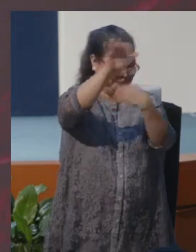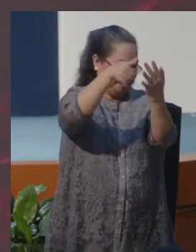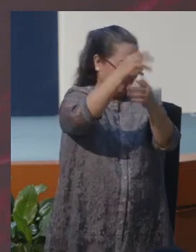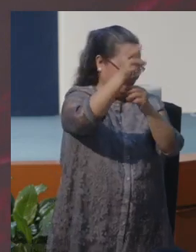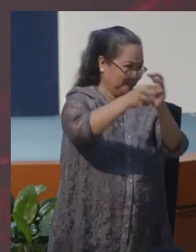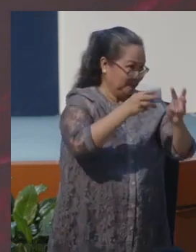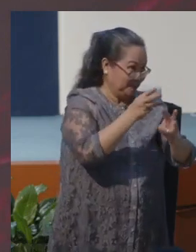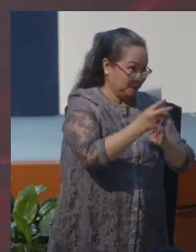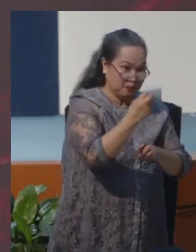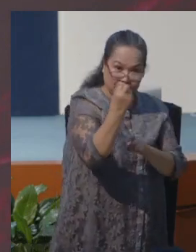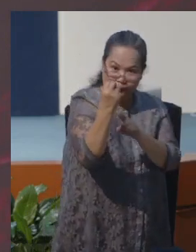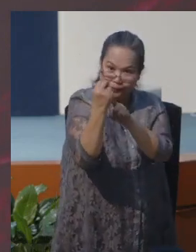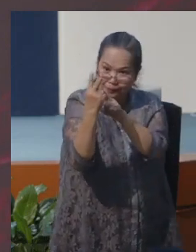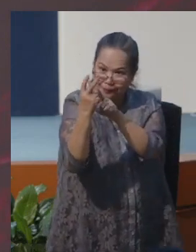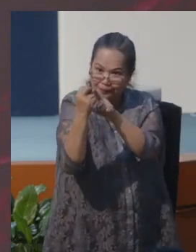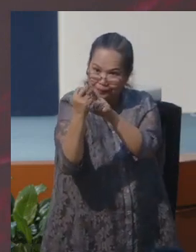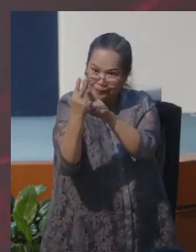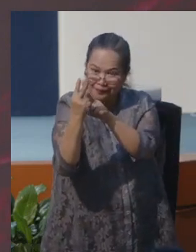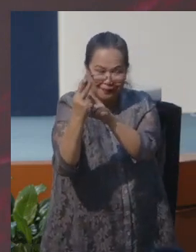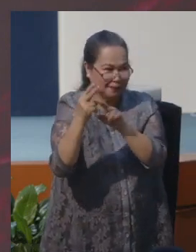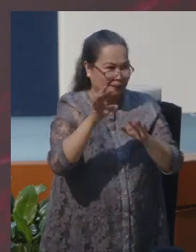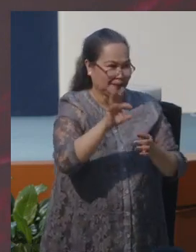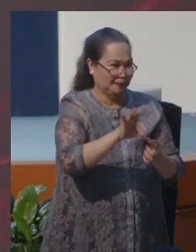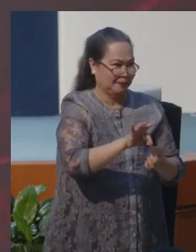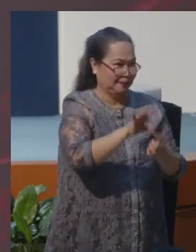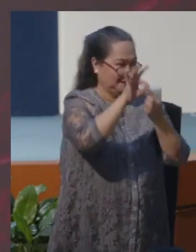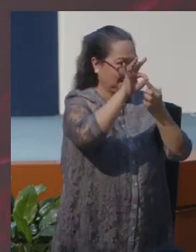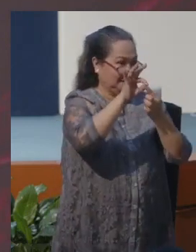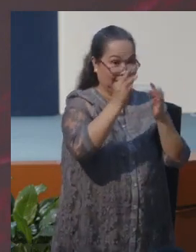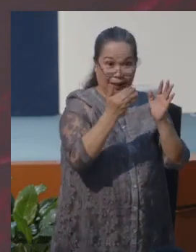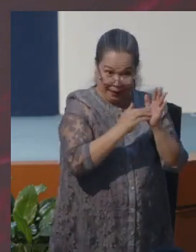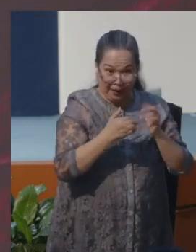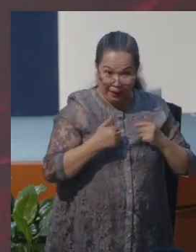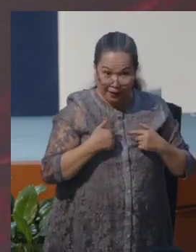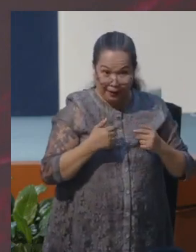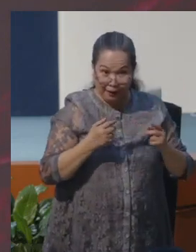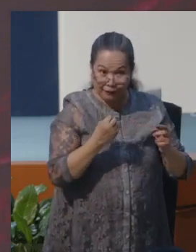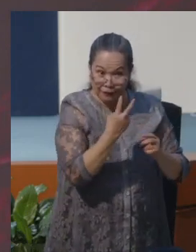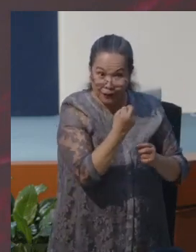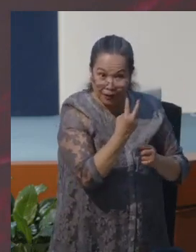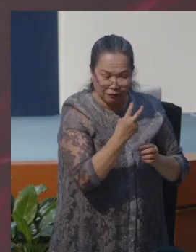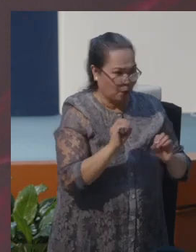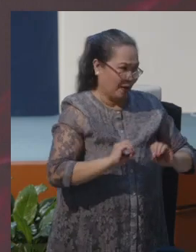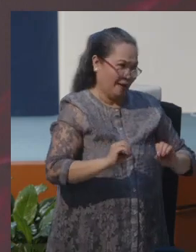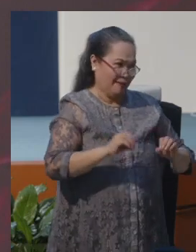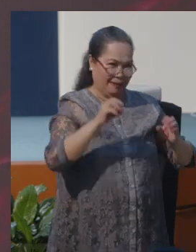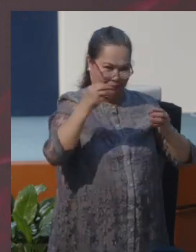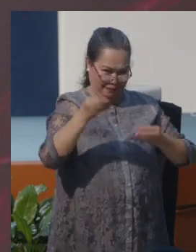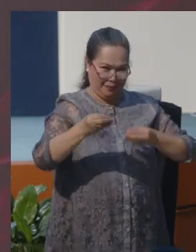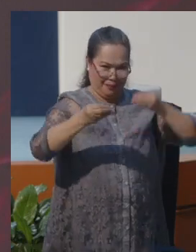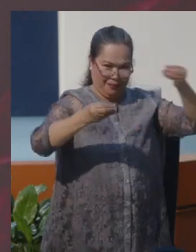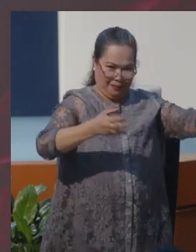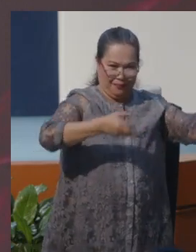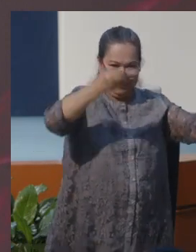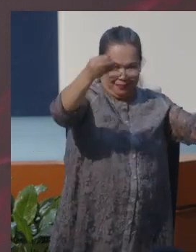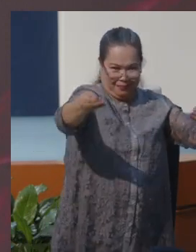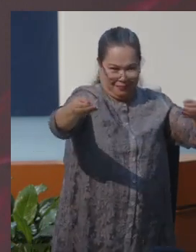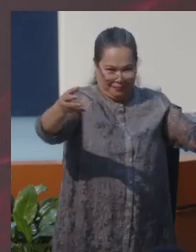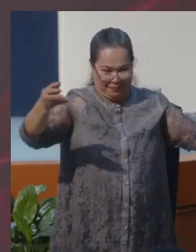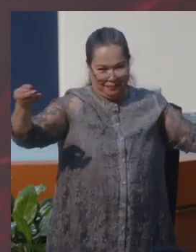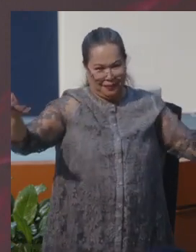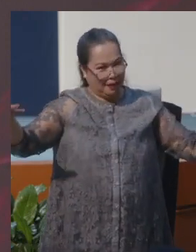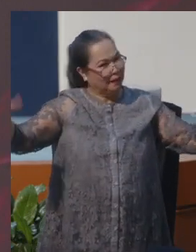Ang 12 na ito ay unique. Hindi na po sila mauulit. Kanila nang ipinasa sa iba ang